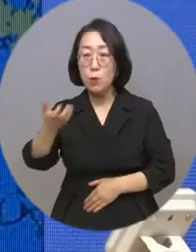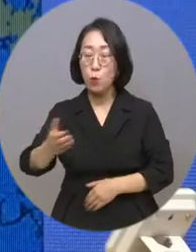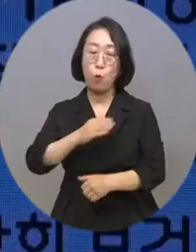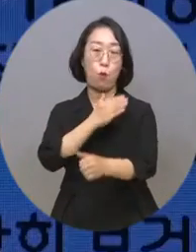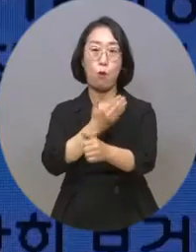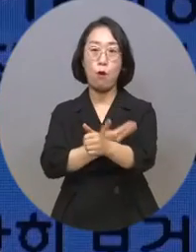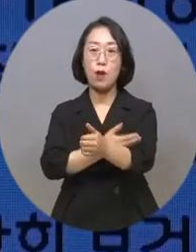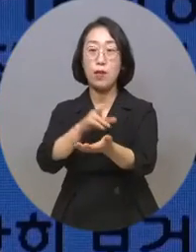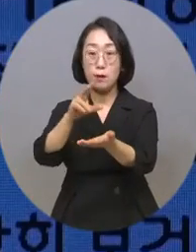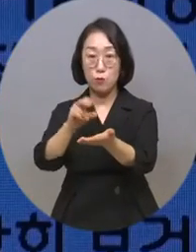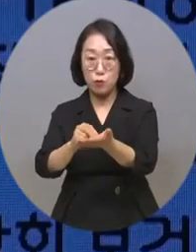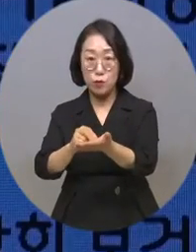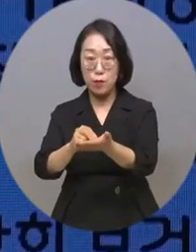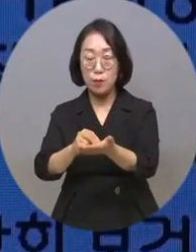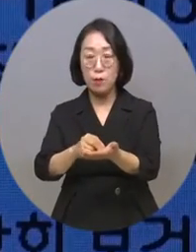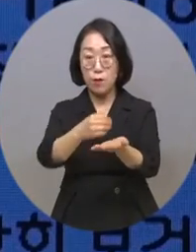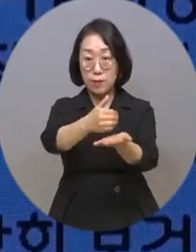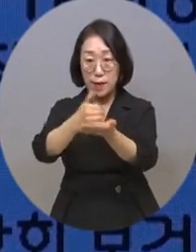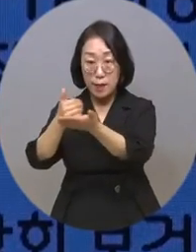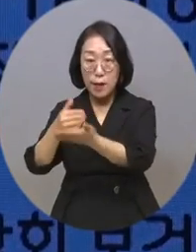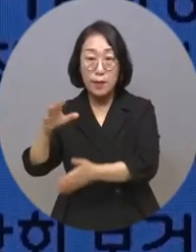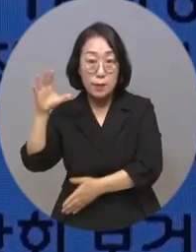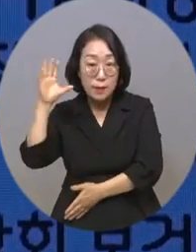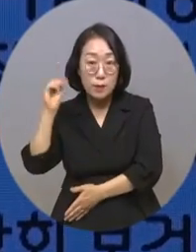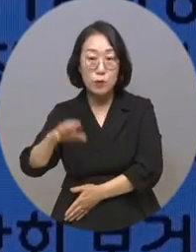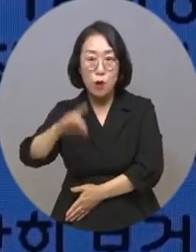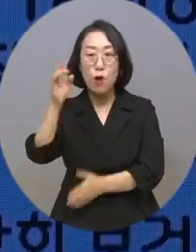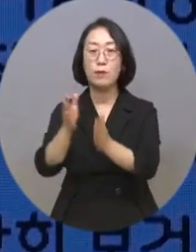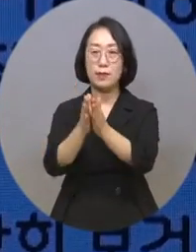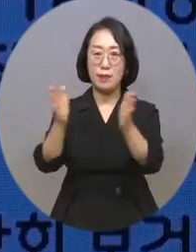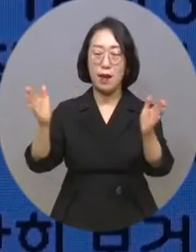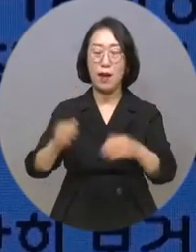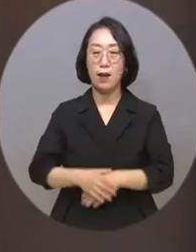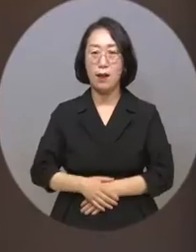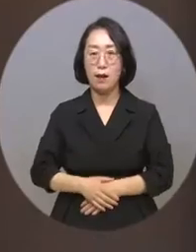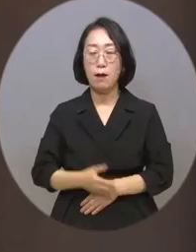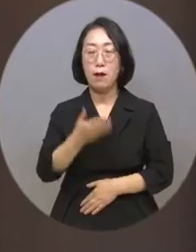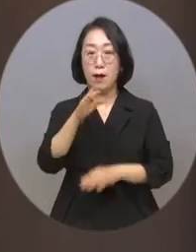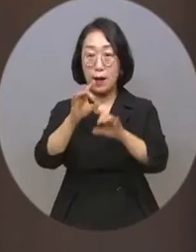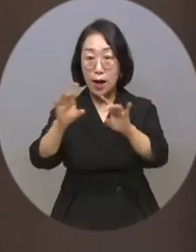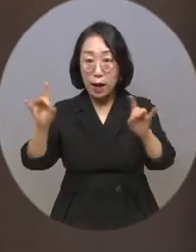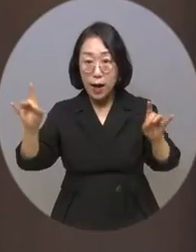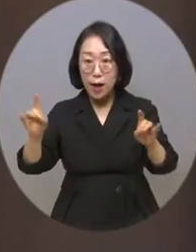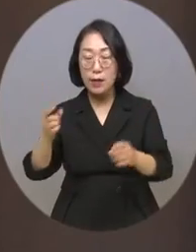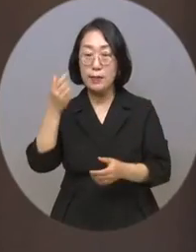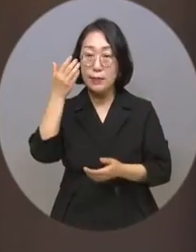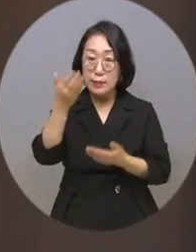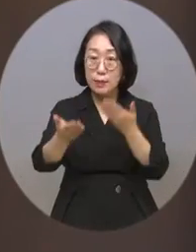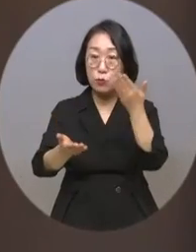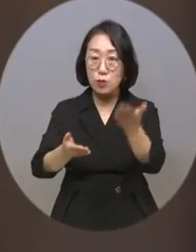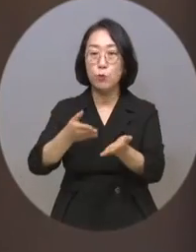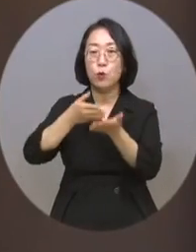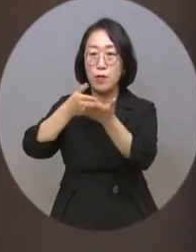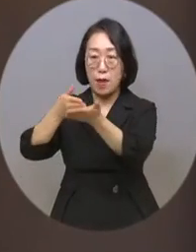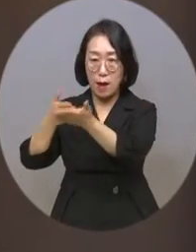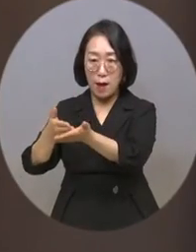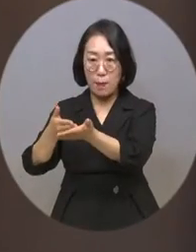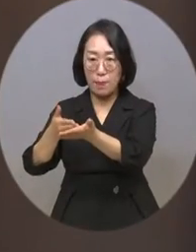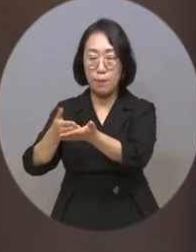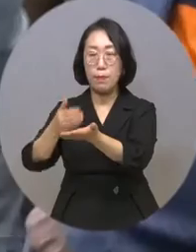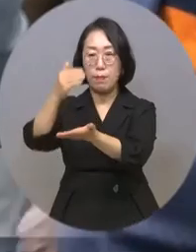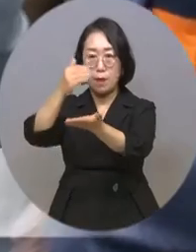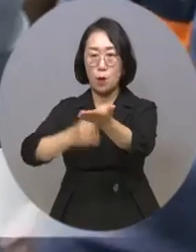대한 후보들의 생각을 듣는 것으로 문을 열었습니다. 후보들을 향한 시민들의 정책 제안이